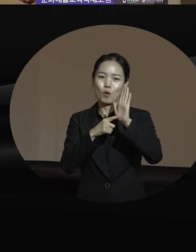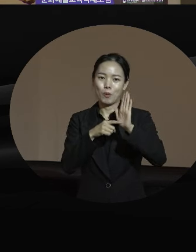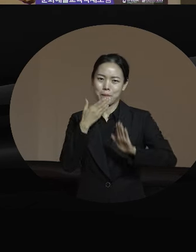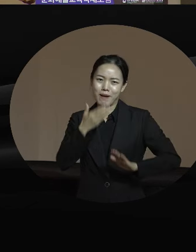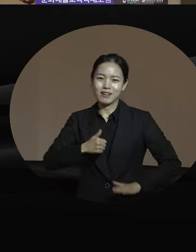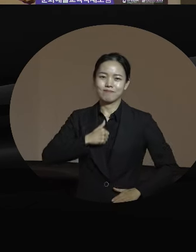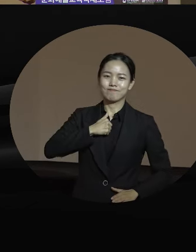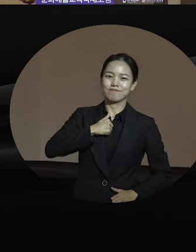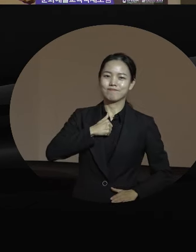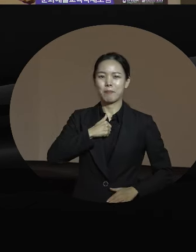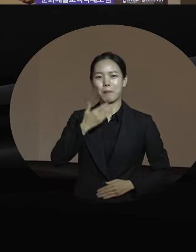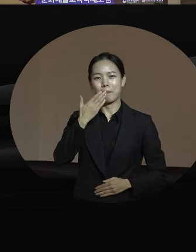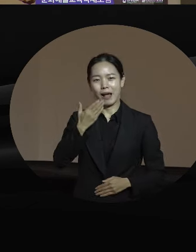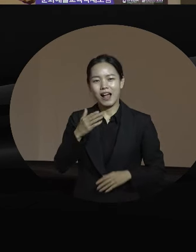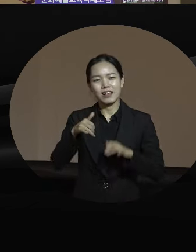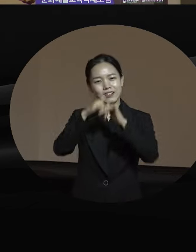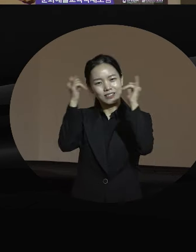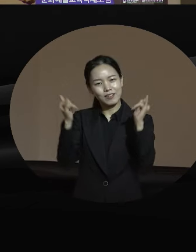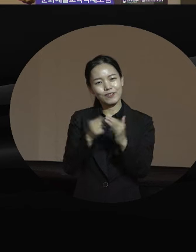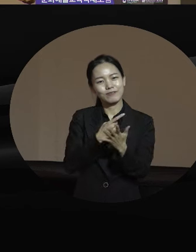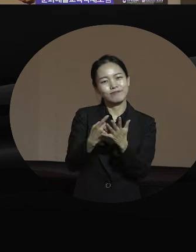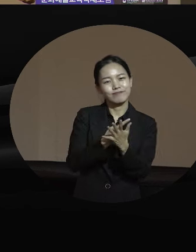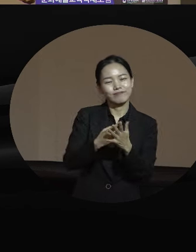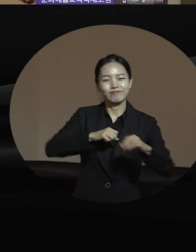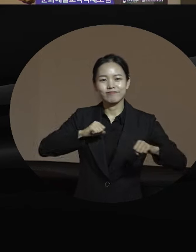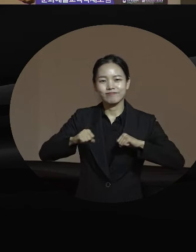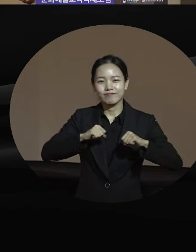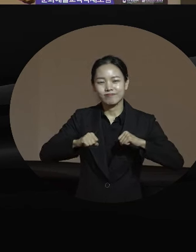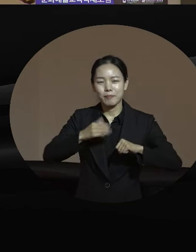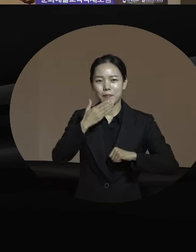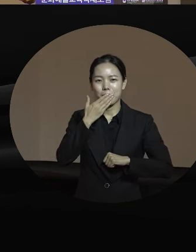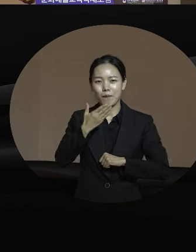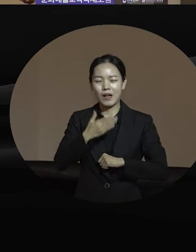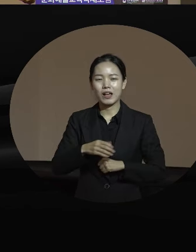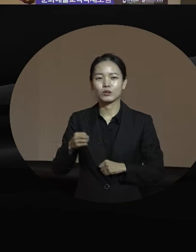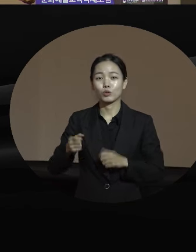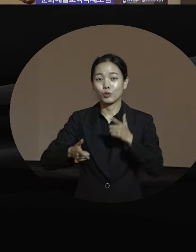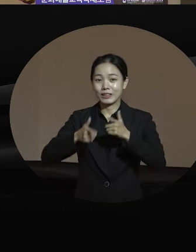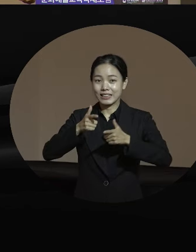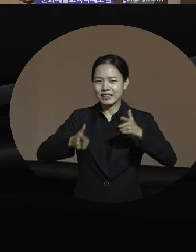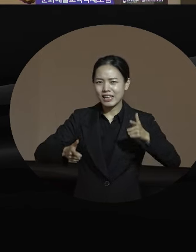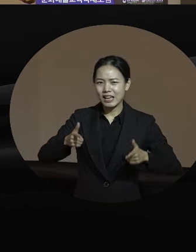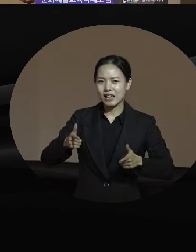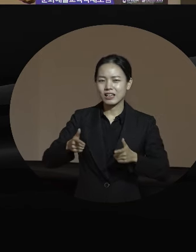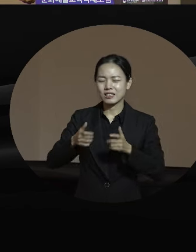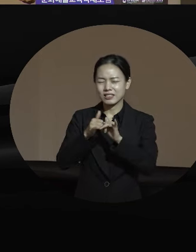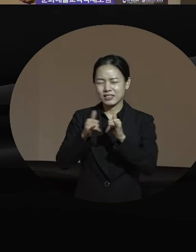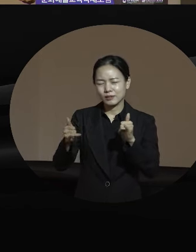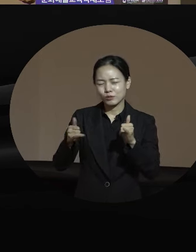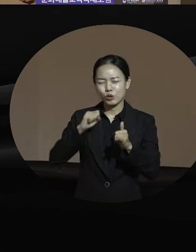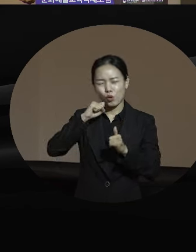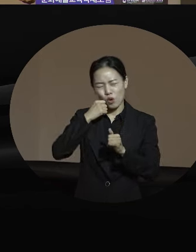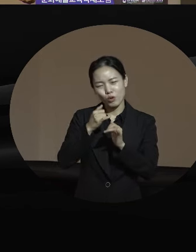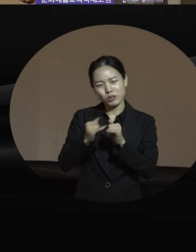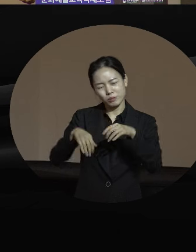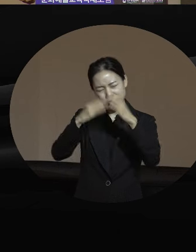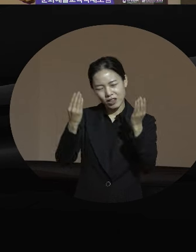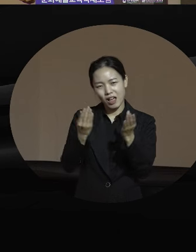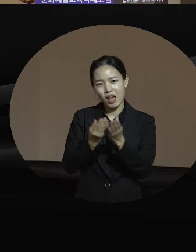또한 다양성과 포용성이라는 사회적 자본을 증진시켜서 국민의 더 나은 삶의 질 향상과 사회 통합에도 기여하고